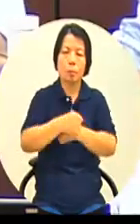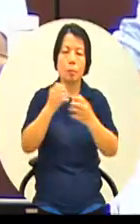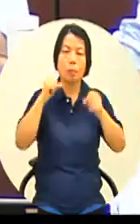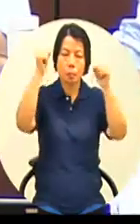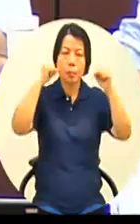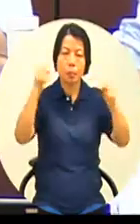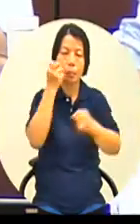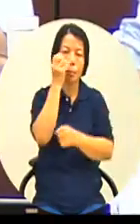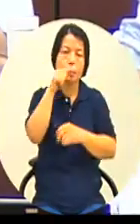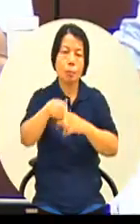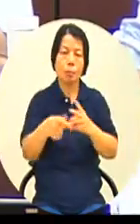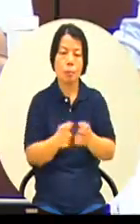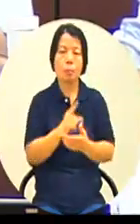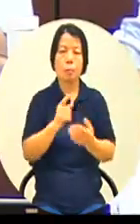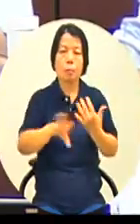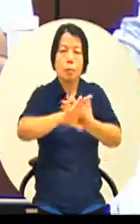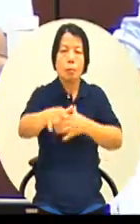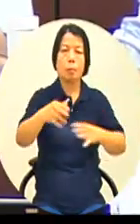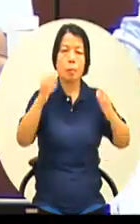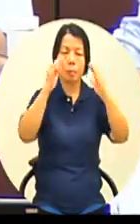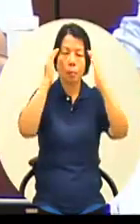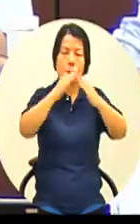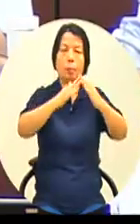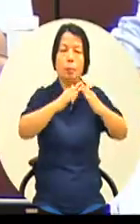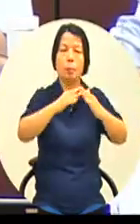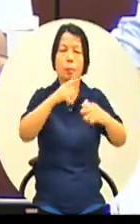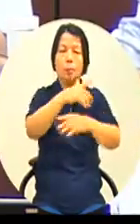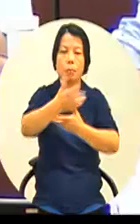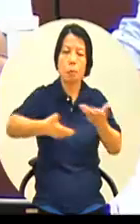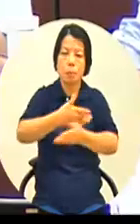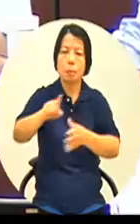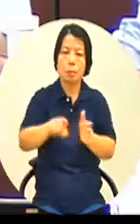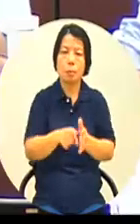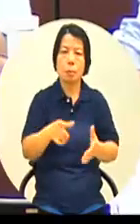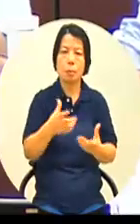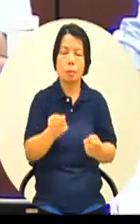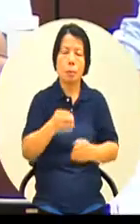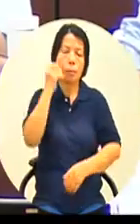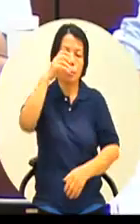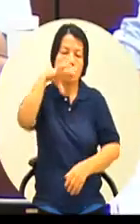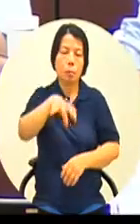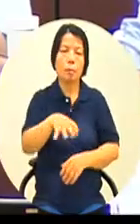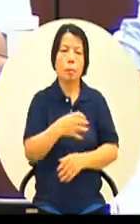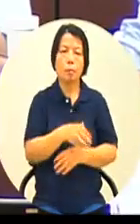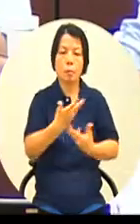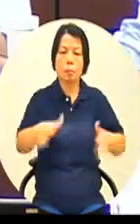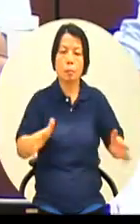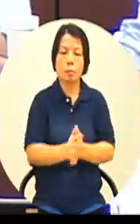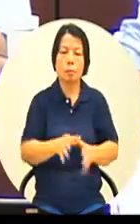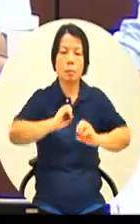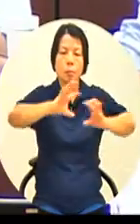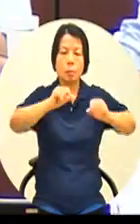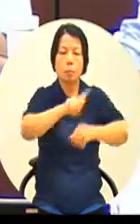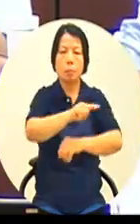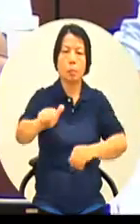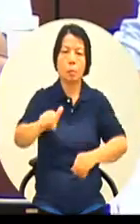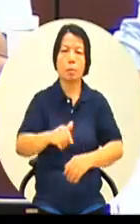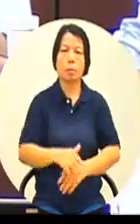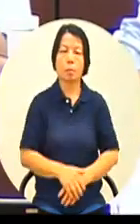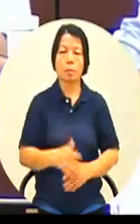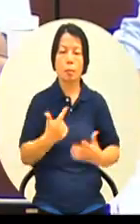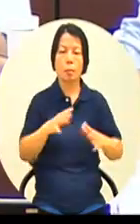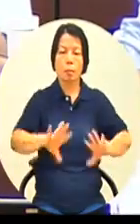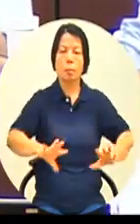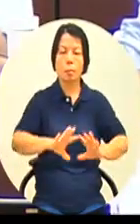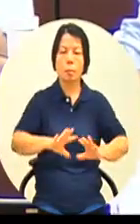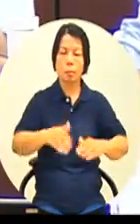或者是他们在做城市的教育交流的部分，我们也都把我们观光局很多的这个宣传品或者是这个播带